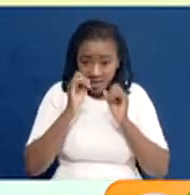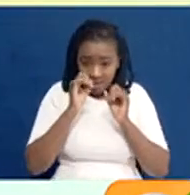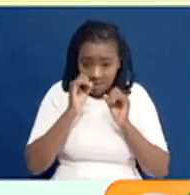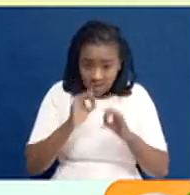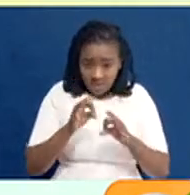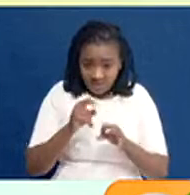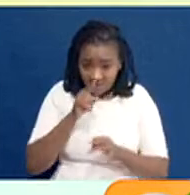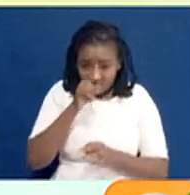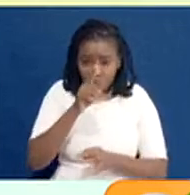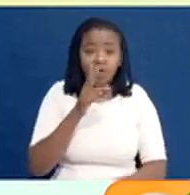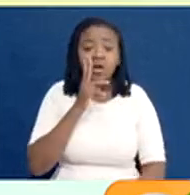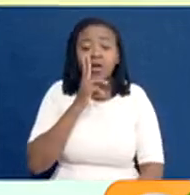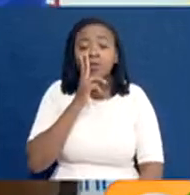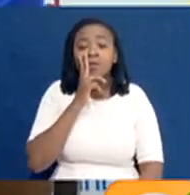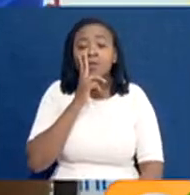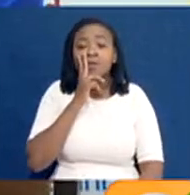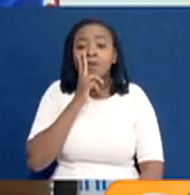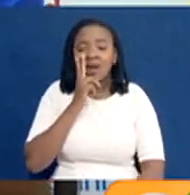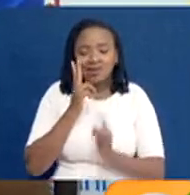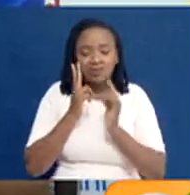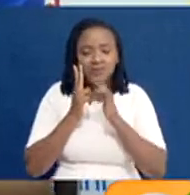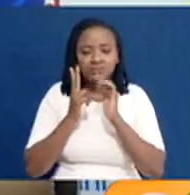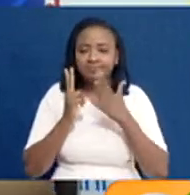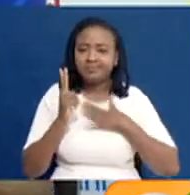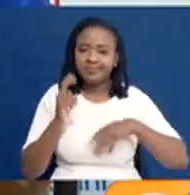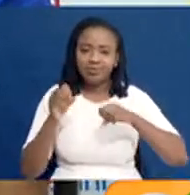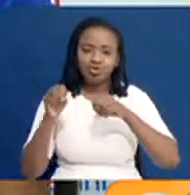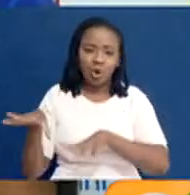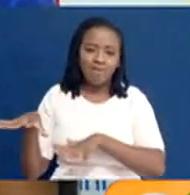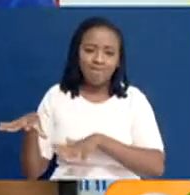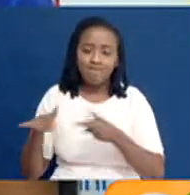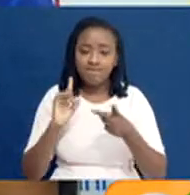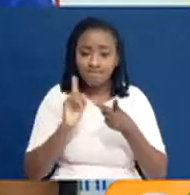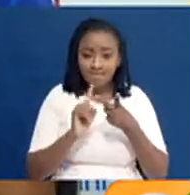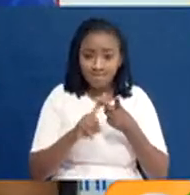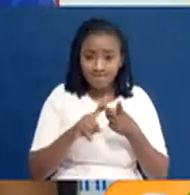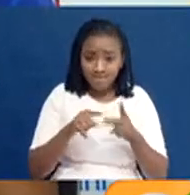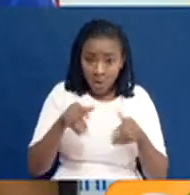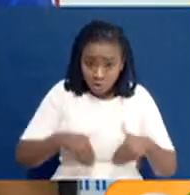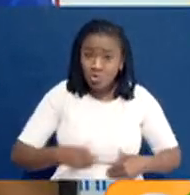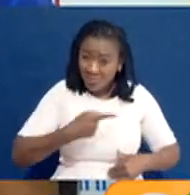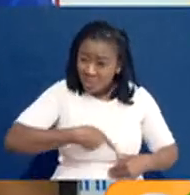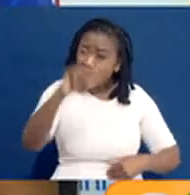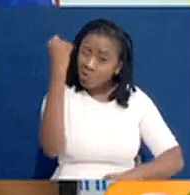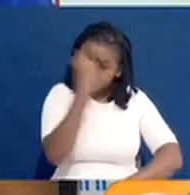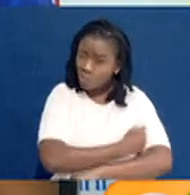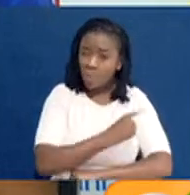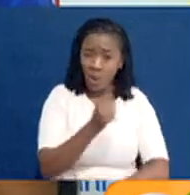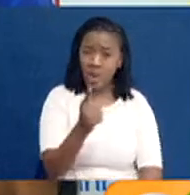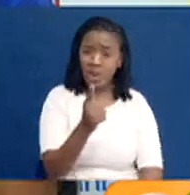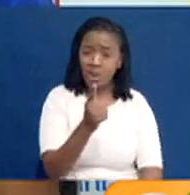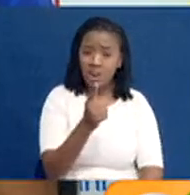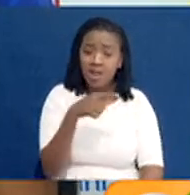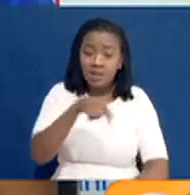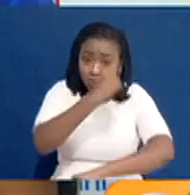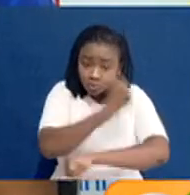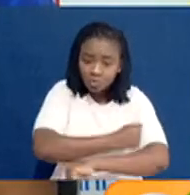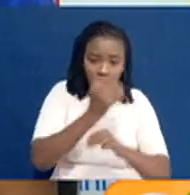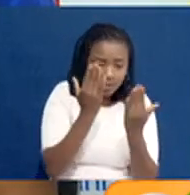kuachana nayo, piga mazoezi, inafaa pia elimu, vijana waende shuleni. Ukienda